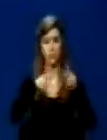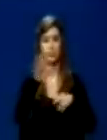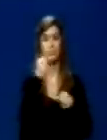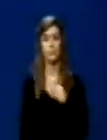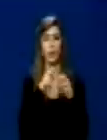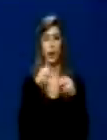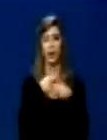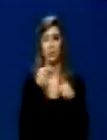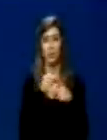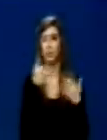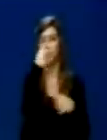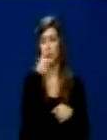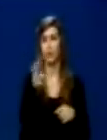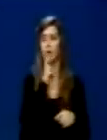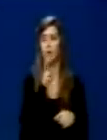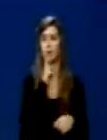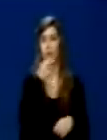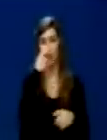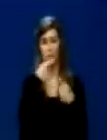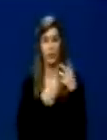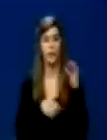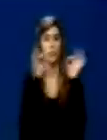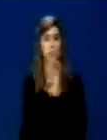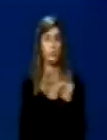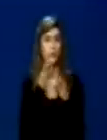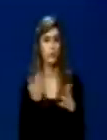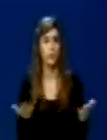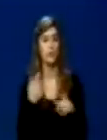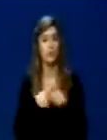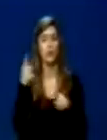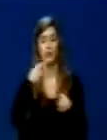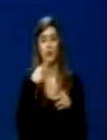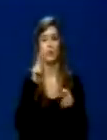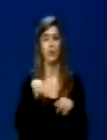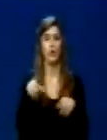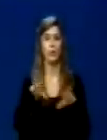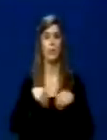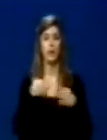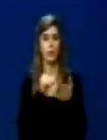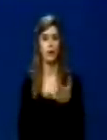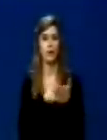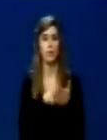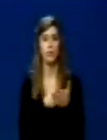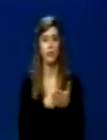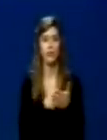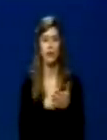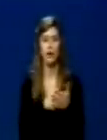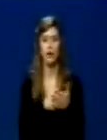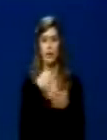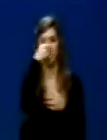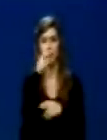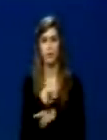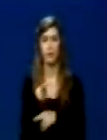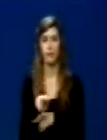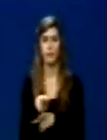që është shumë e rëndësishme, sepse nuk na tregohet se çfarë ka bërë AKP-ja, përveç se pranohet që janë në monitorim. Pastaj këtu